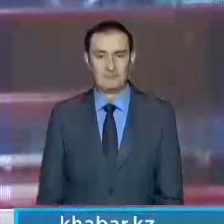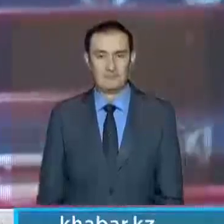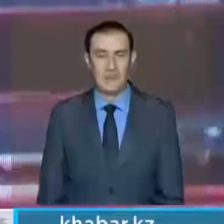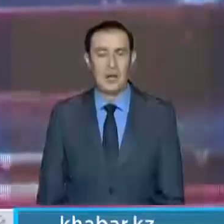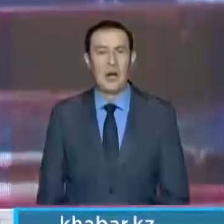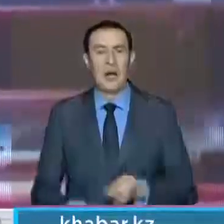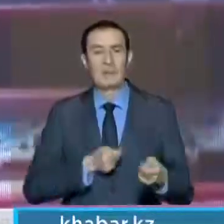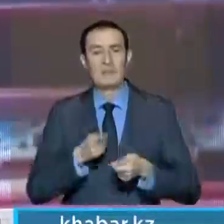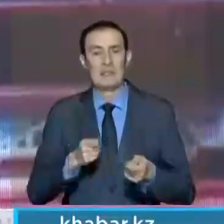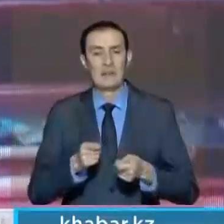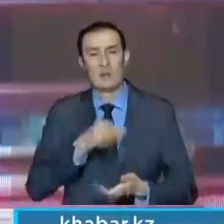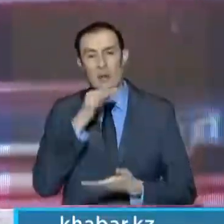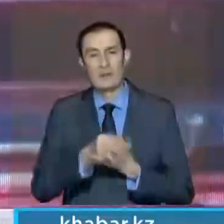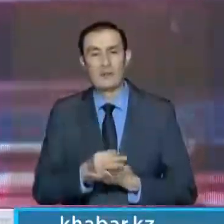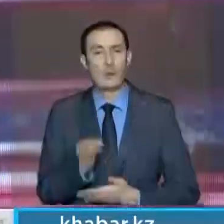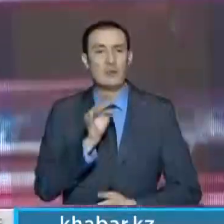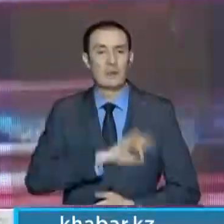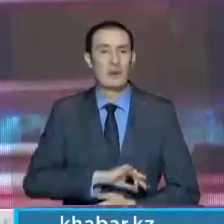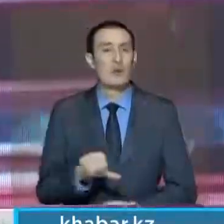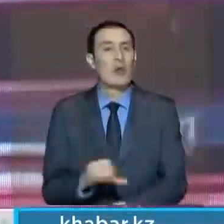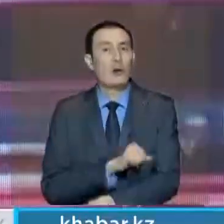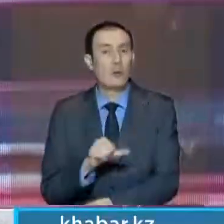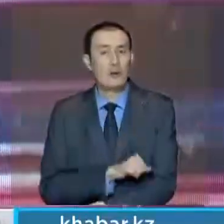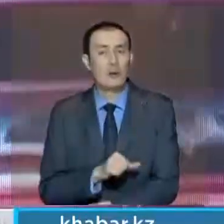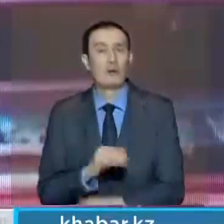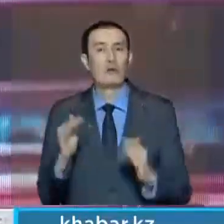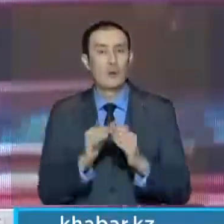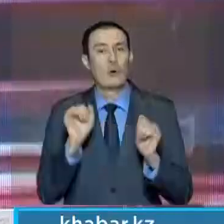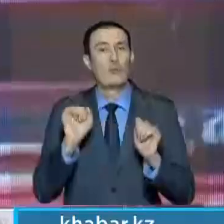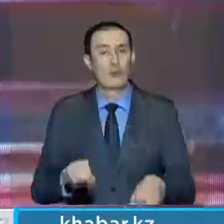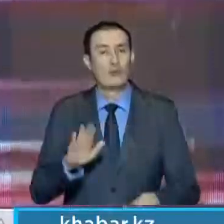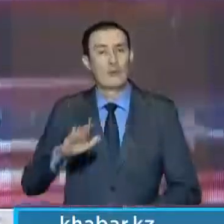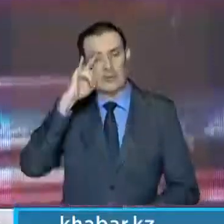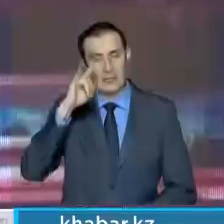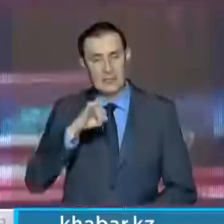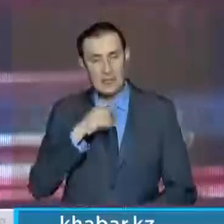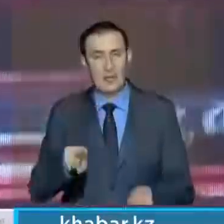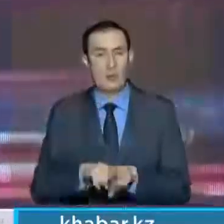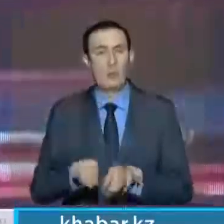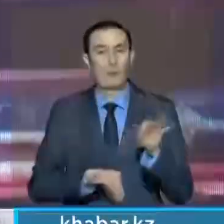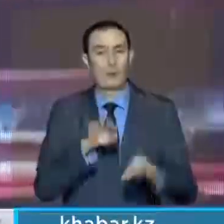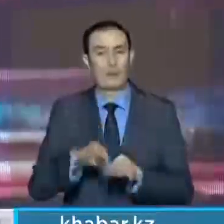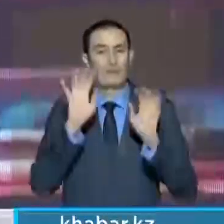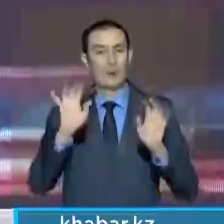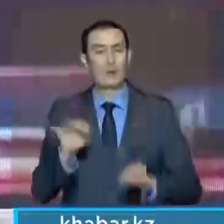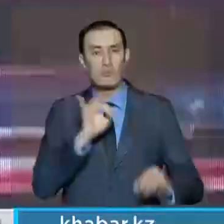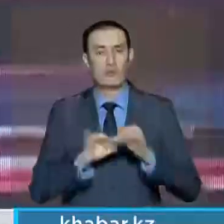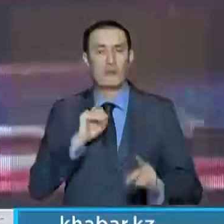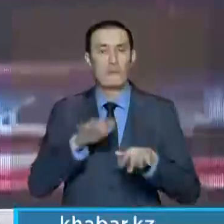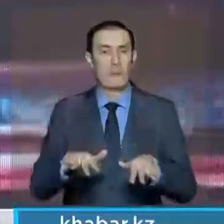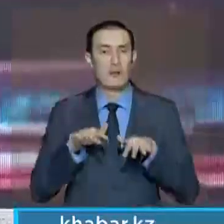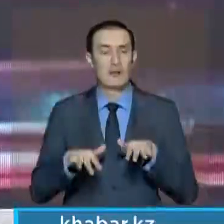Вернуть административную ответственность за употребление наркотиков дома могут в Казахстане. Соответствующий законопроект обсудили сегодня в